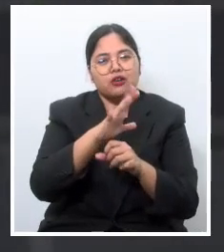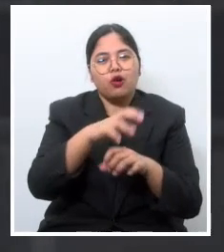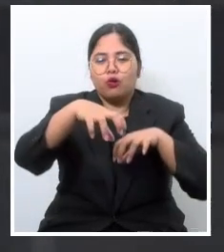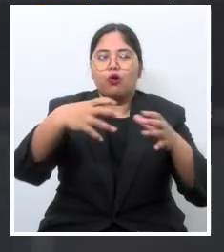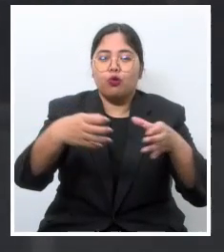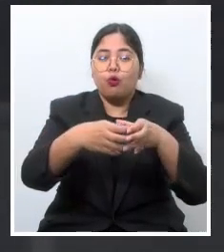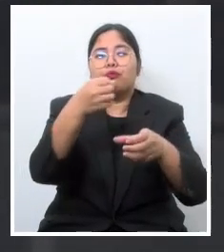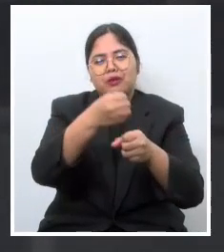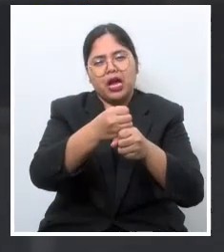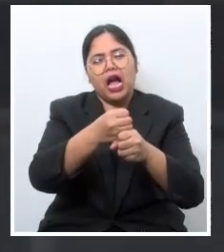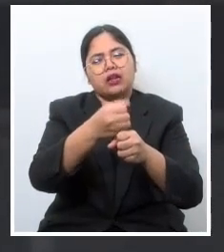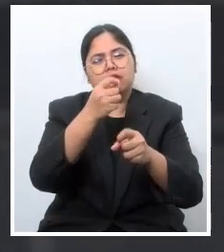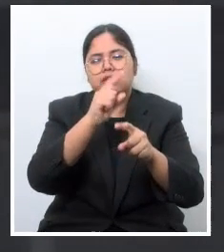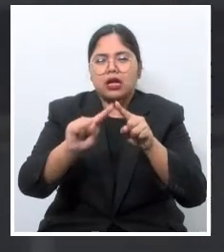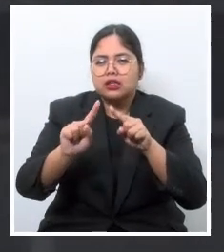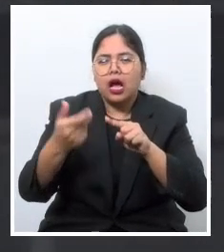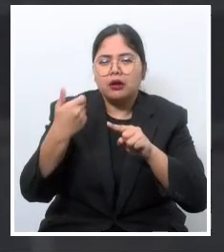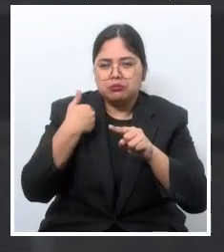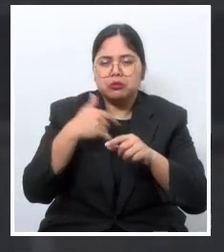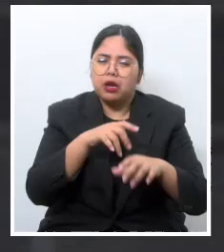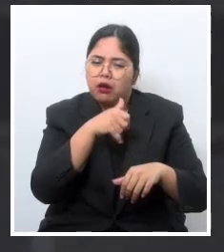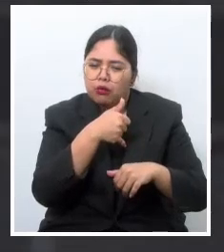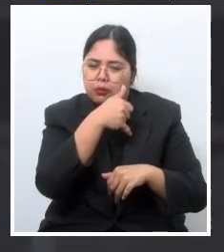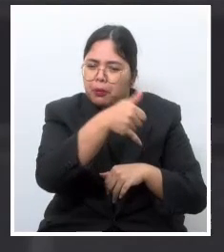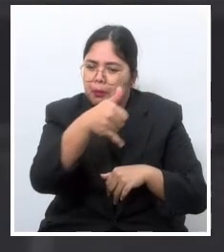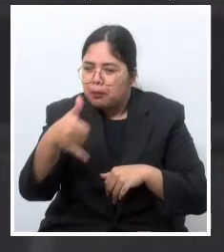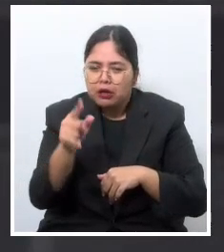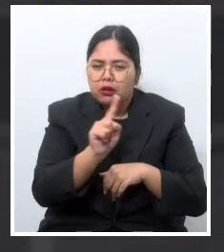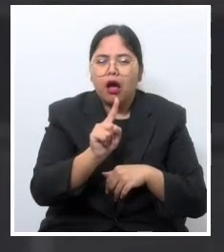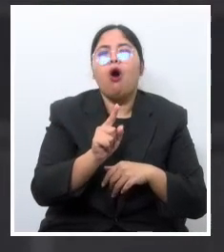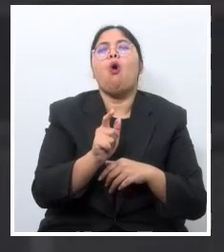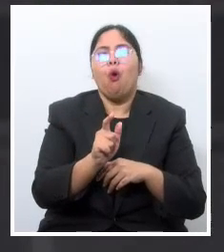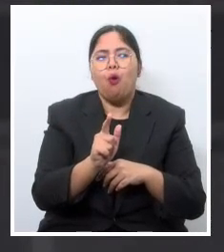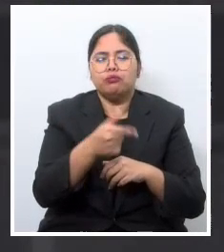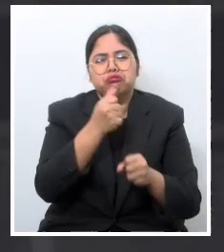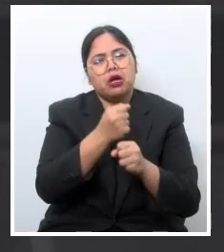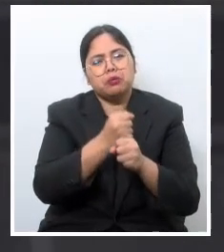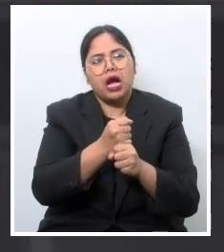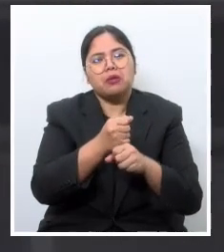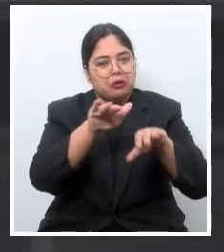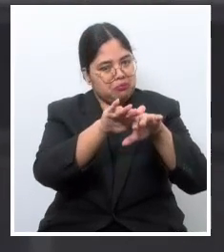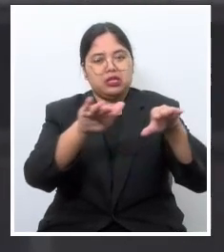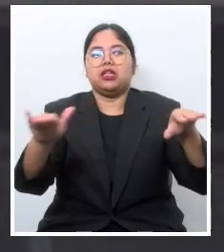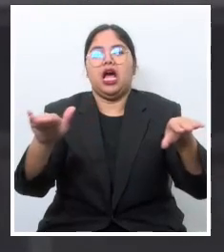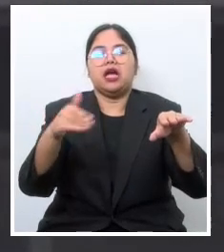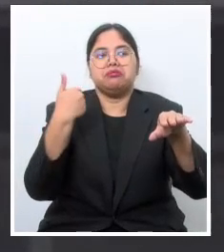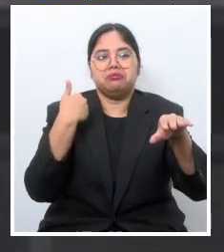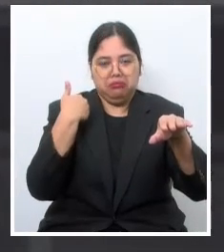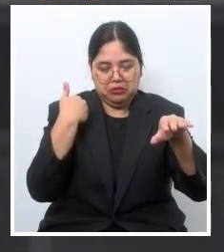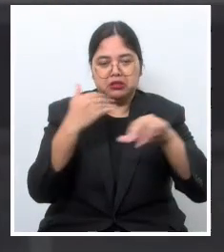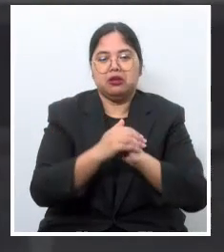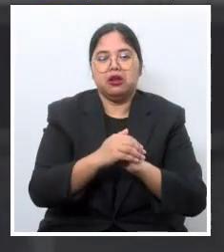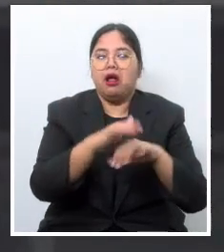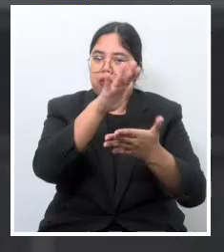เราได้เห็นนะครับไม่ว่าเราจะไปจัดที่ไหนก็แล้วแต่รูปแบบกระบวนการวิีการเนี่ยจะเป็นมาตรฐานซึ่งเป็นสิ่งที่โรงเรียน